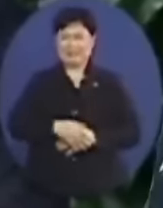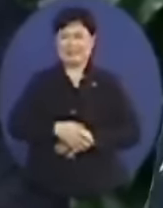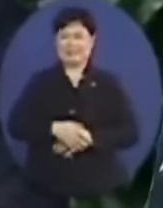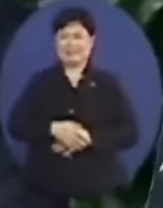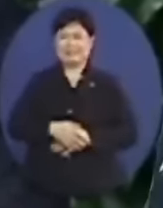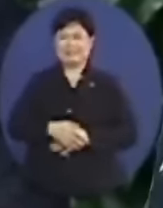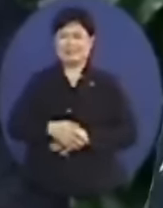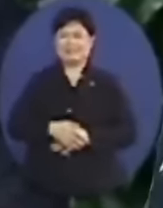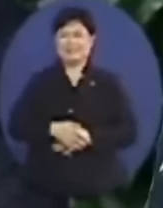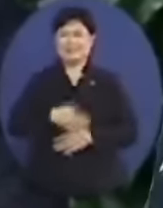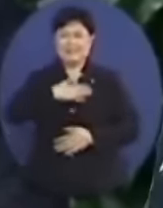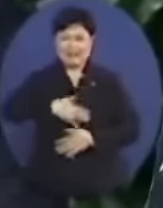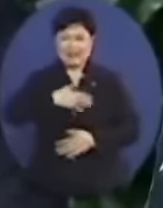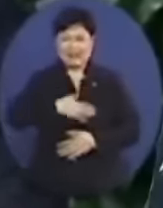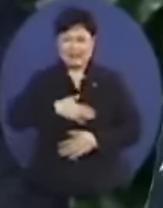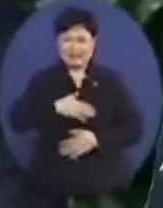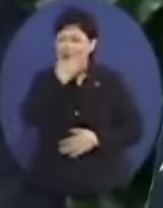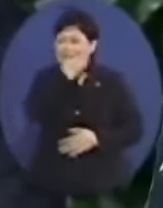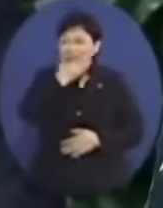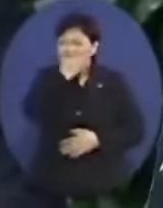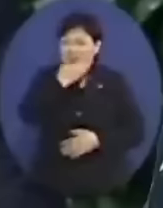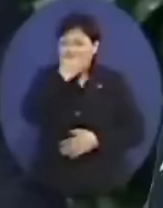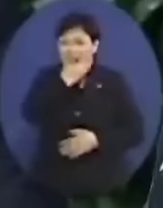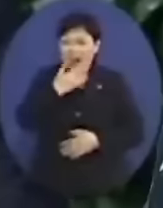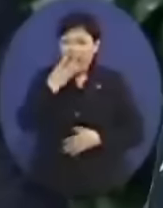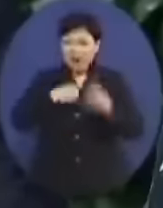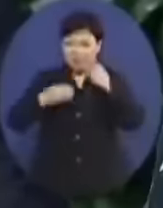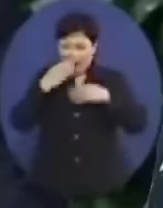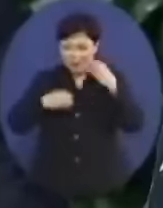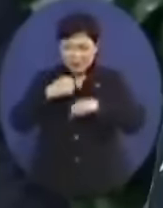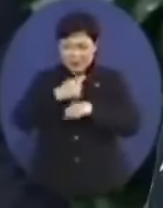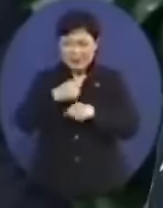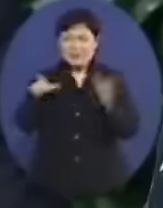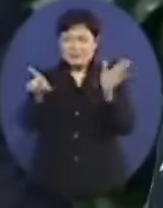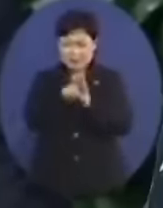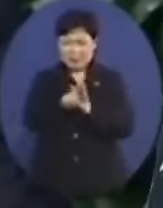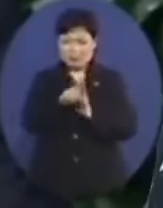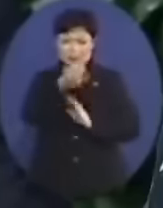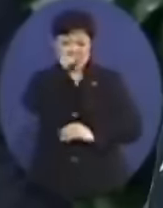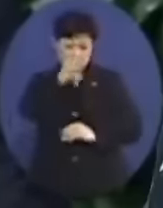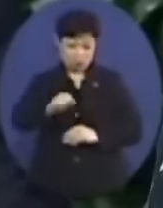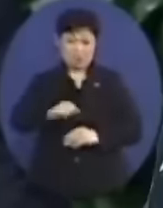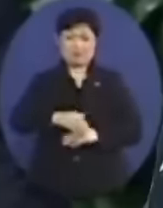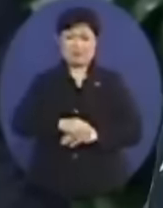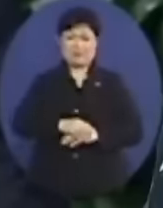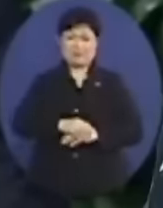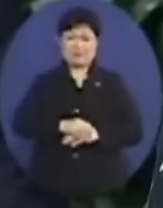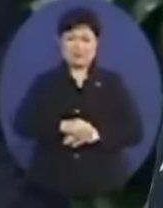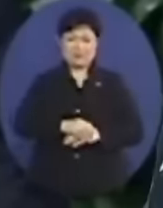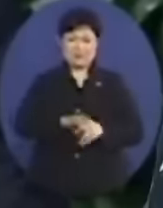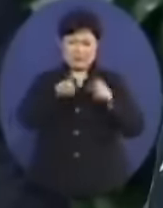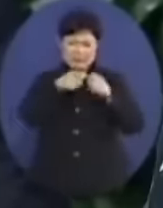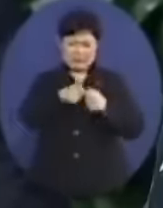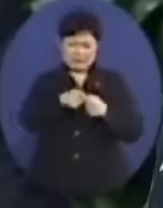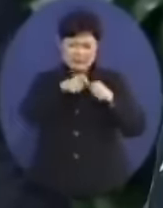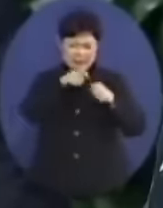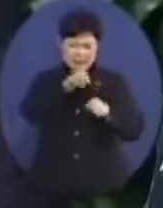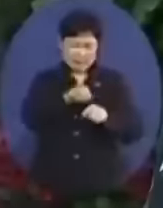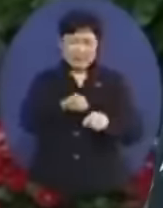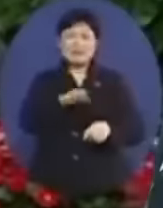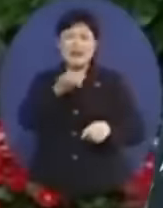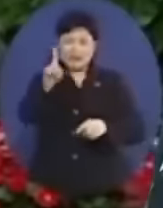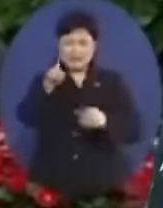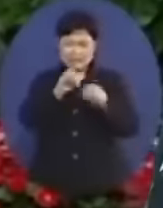아멘 알아서 영양분이 될 것이라고 믿는 것이 얼마나 많습니까 한